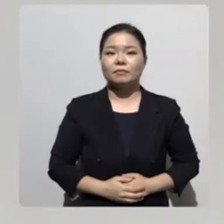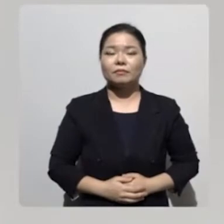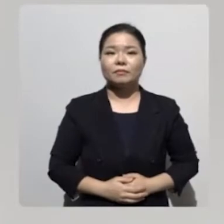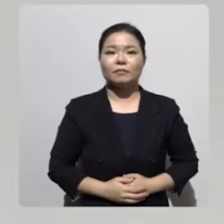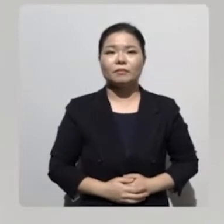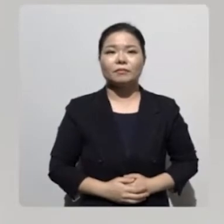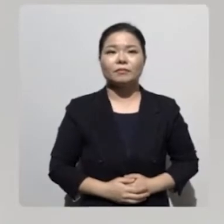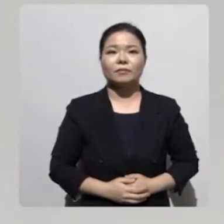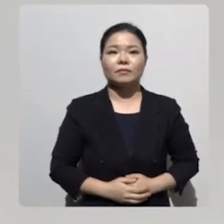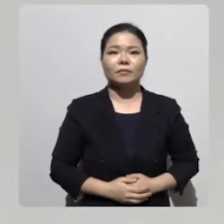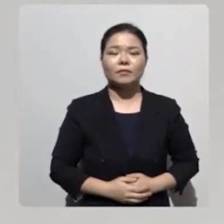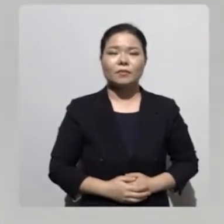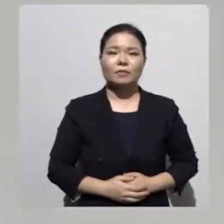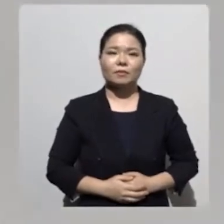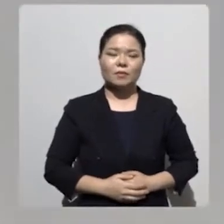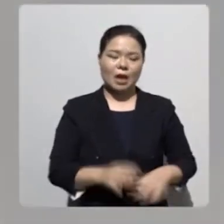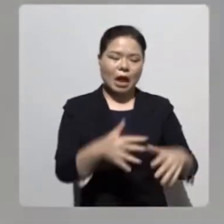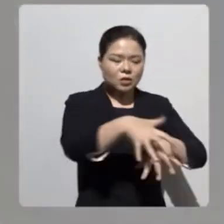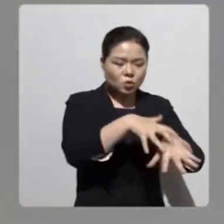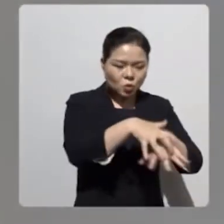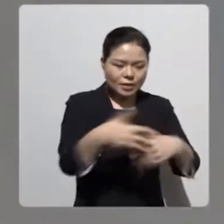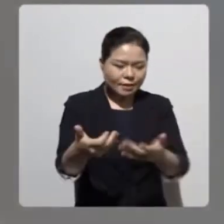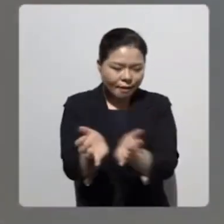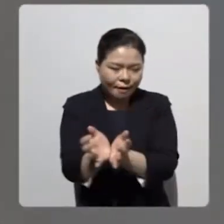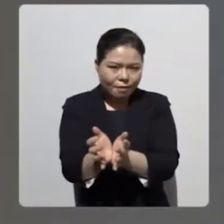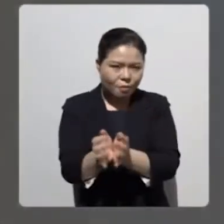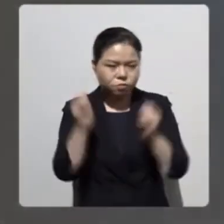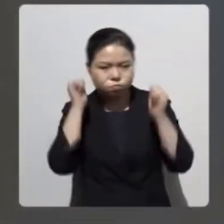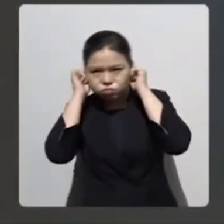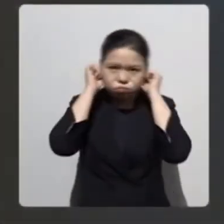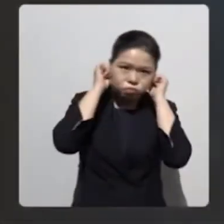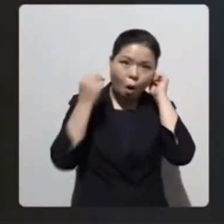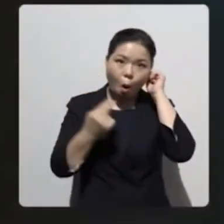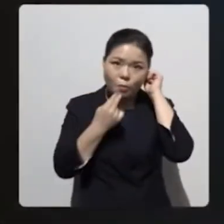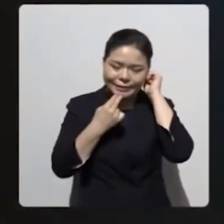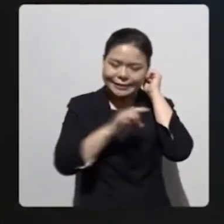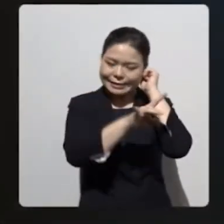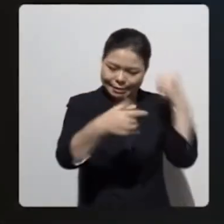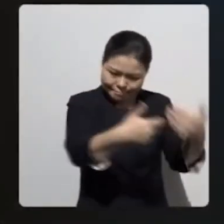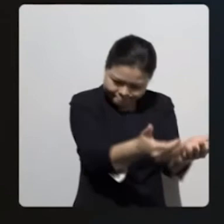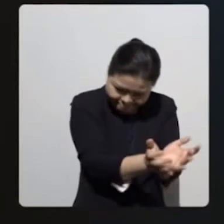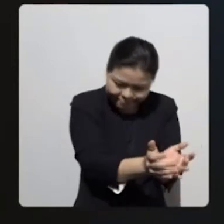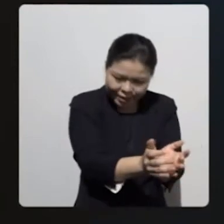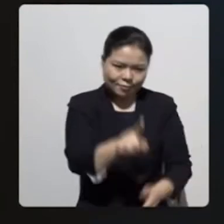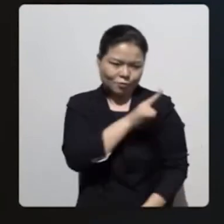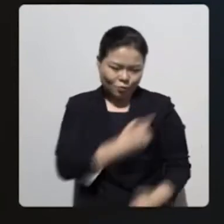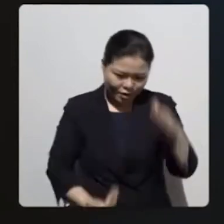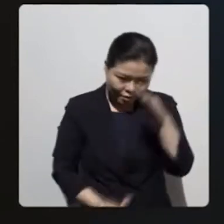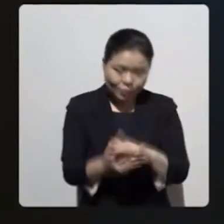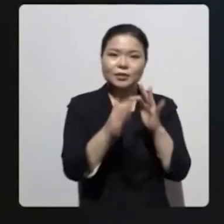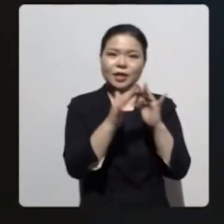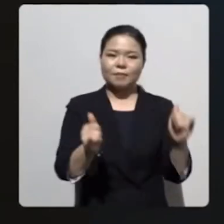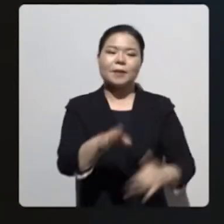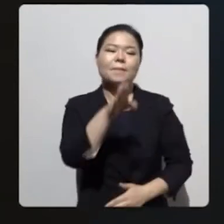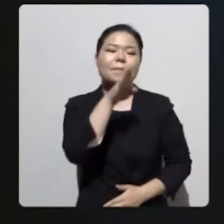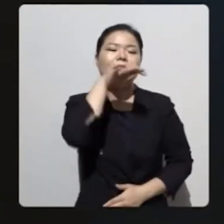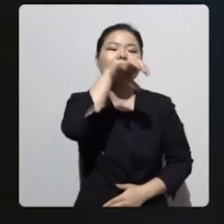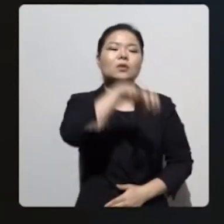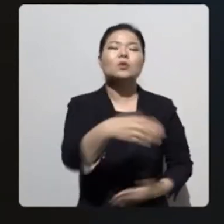진영과 계파에 휘둘리지 않고 각 분야의 최고의 인재들을 적재적소에